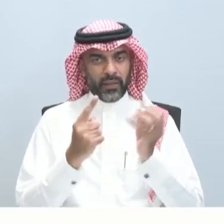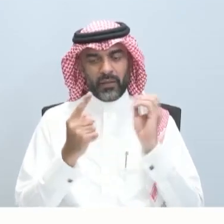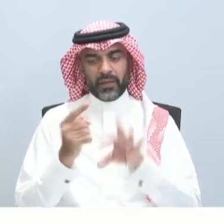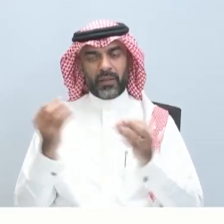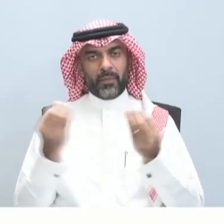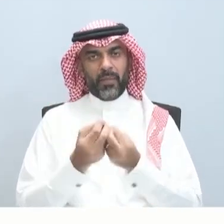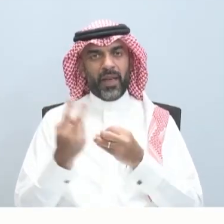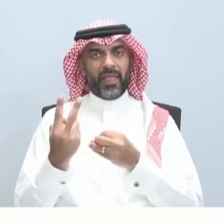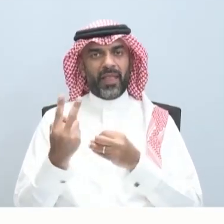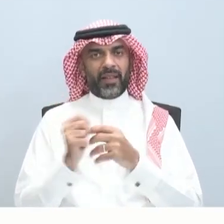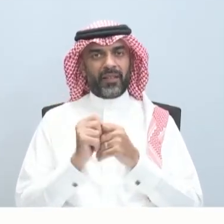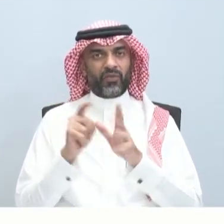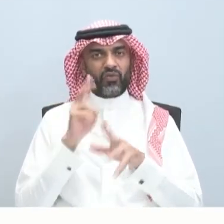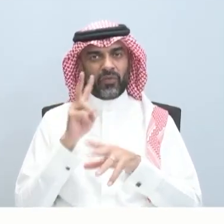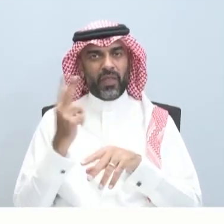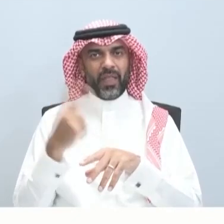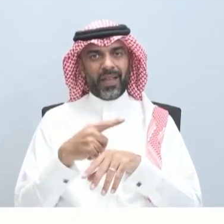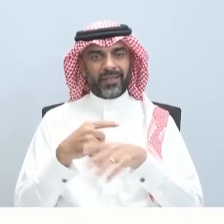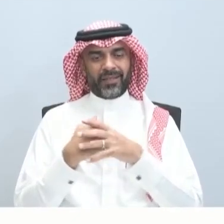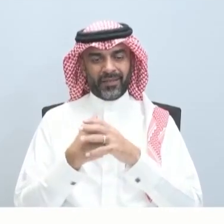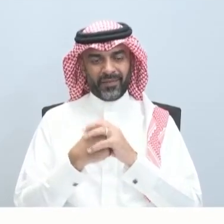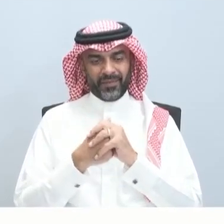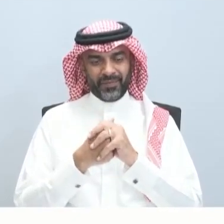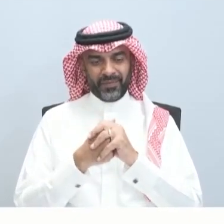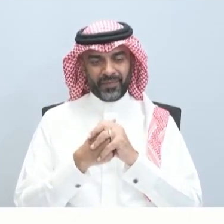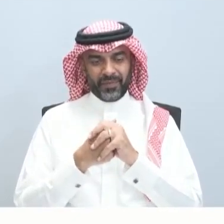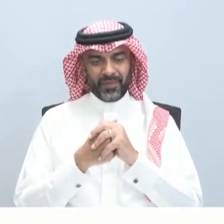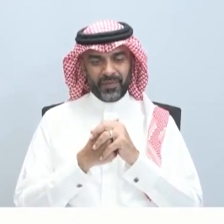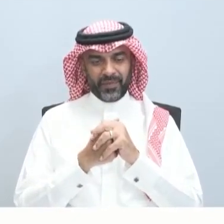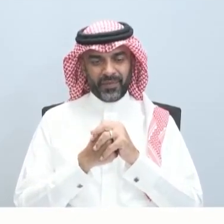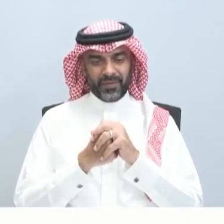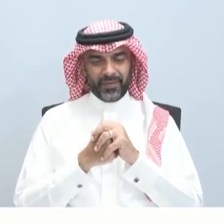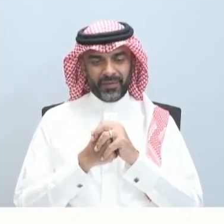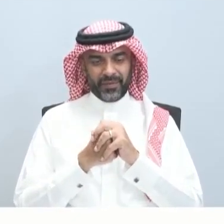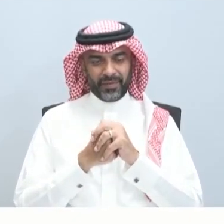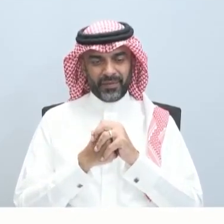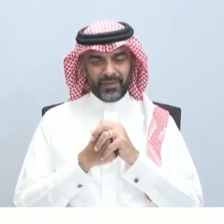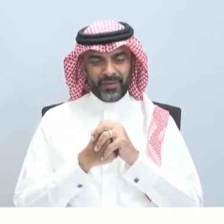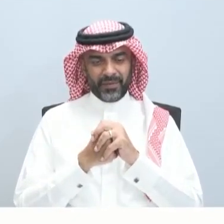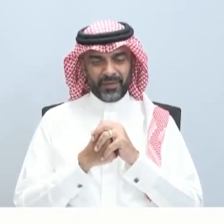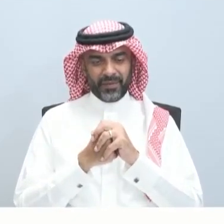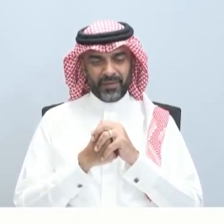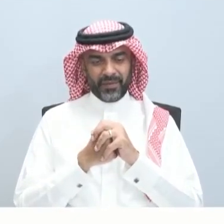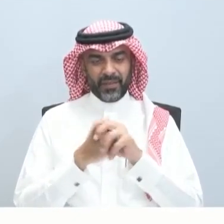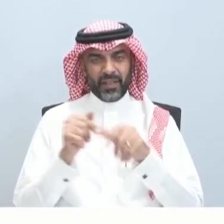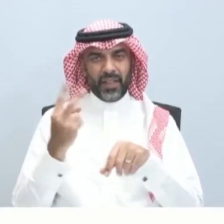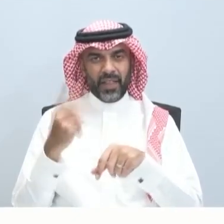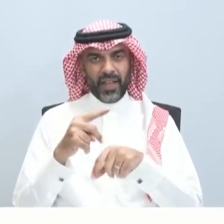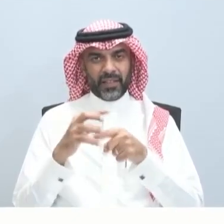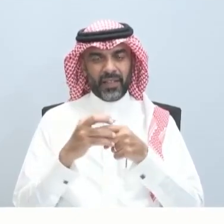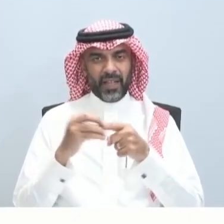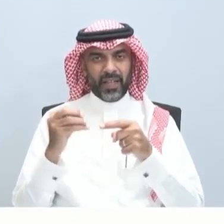بعشره في منزله المئه ولدينا هنا اثنان اذا عشره زائد اثنان تساوي 12 12